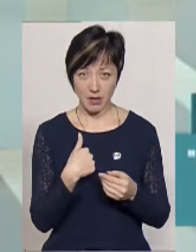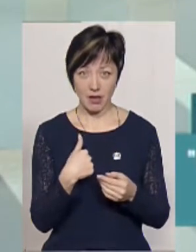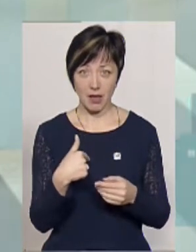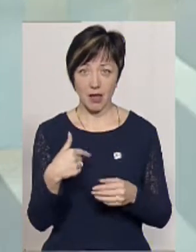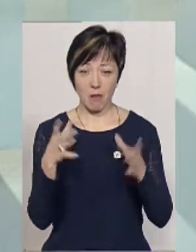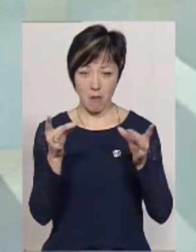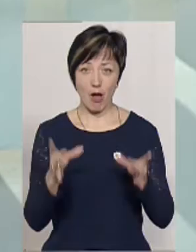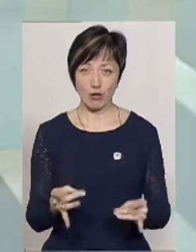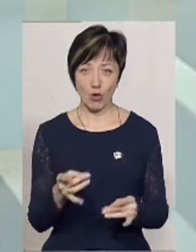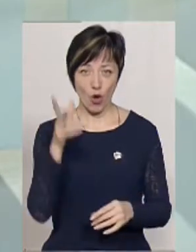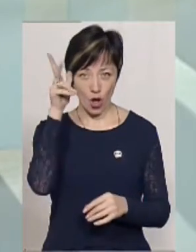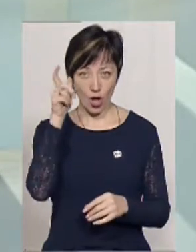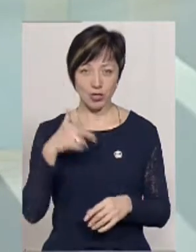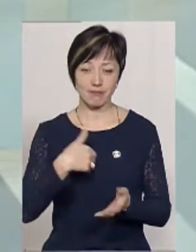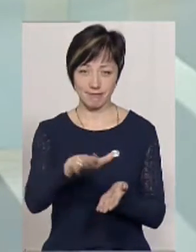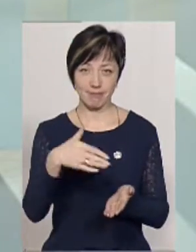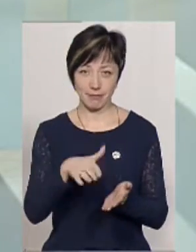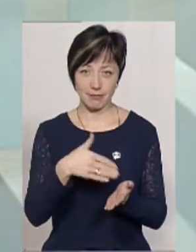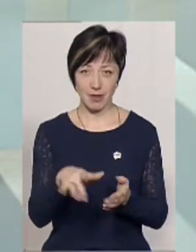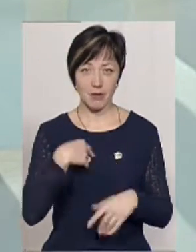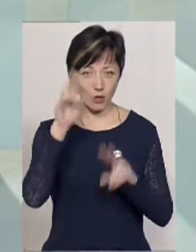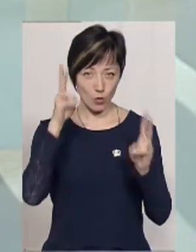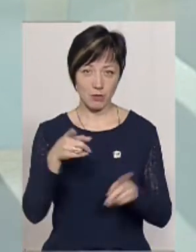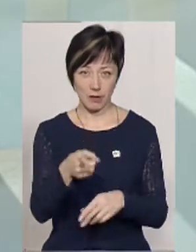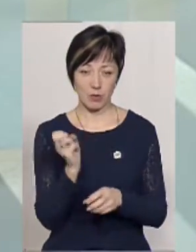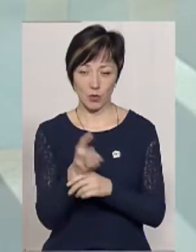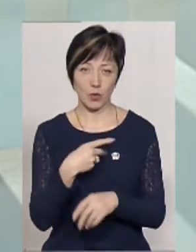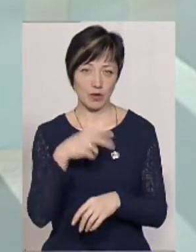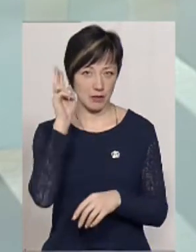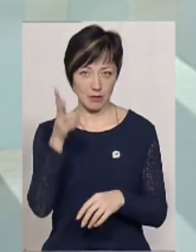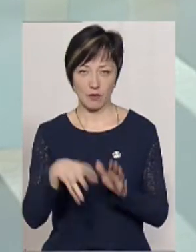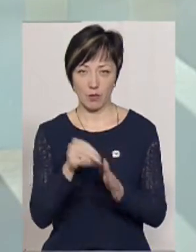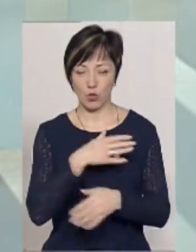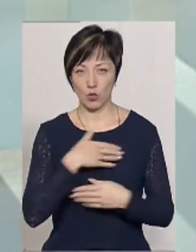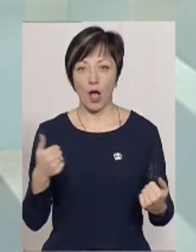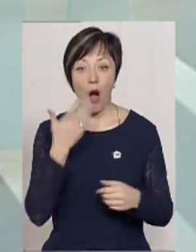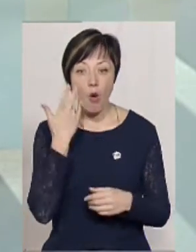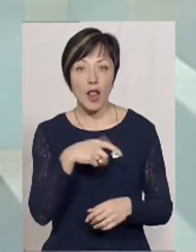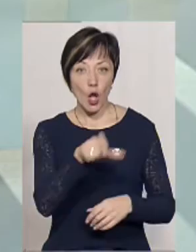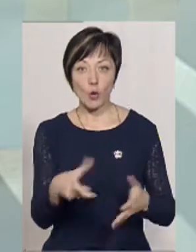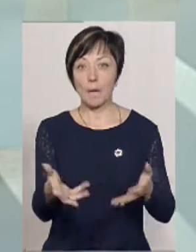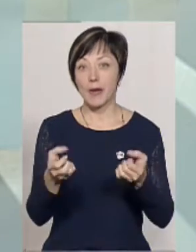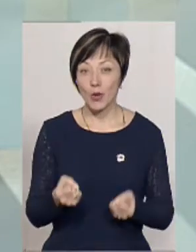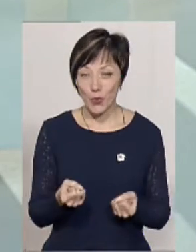там пачку гречки, ти йди гуляй, все, ми тебе знати не хочемо. Ось тоді у нас будуть зміни. А коли люди